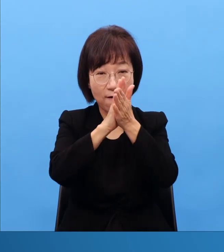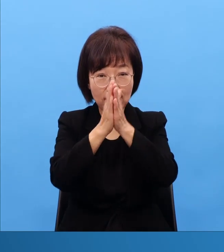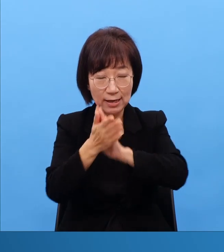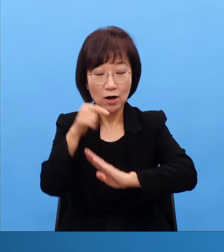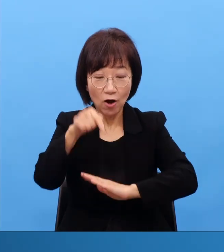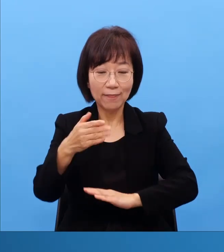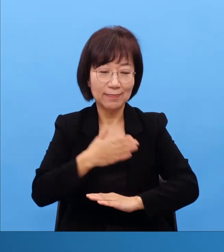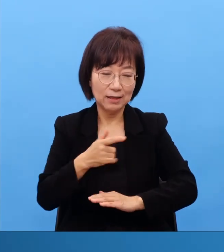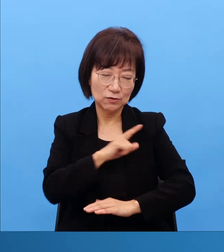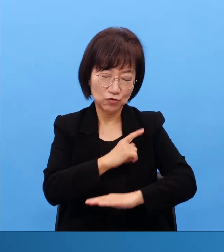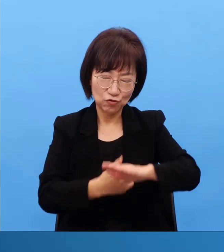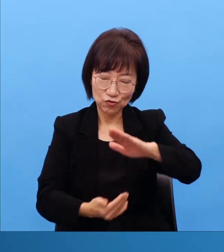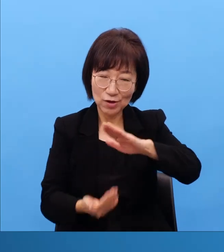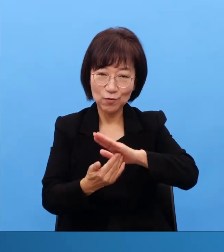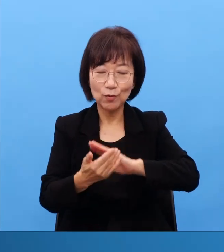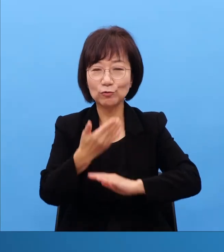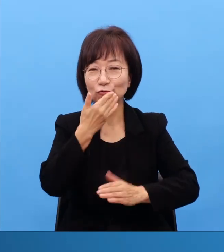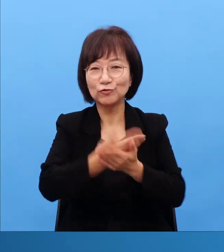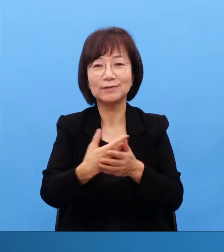응답이다.